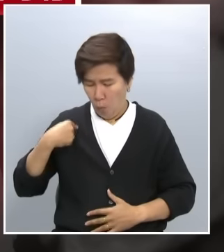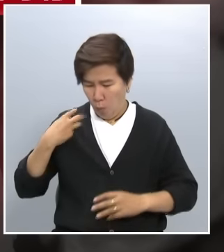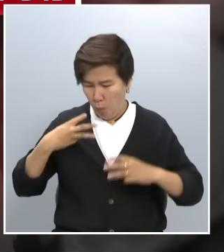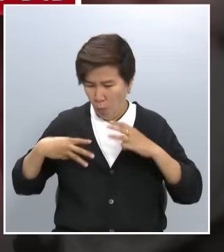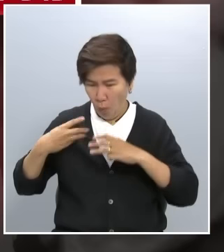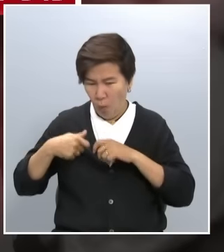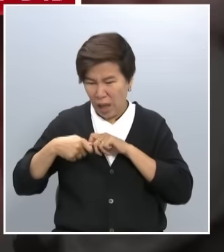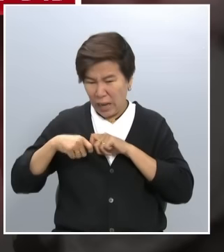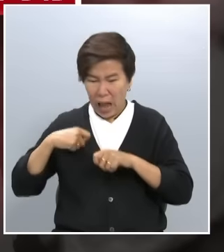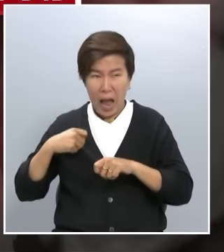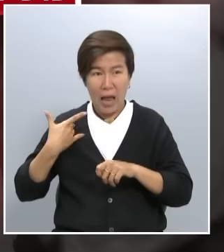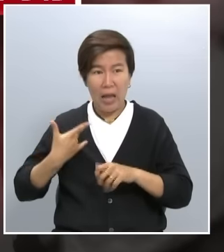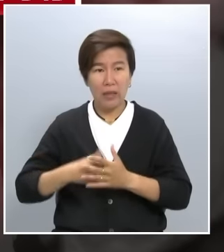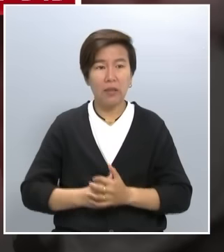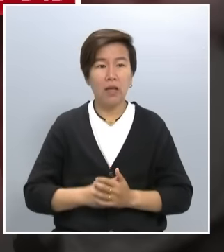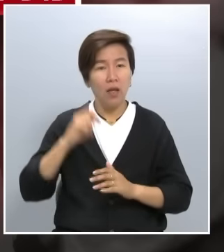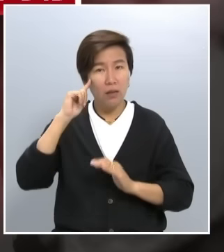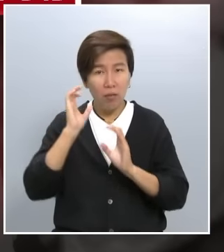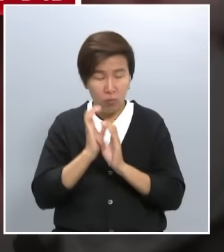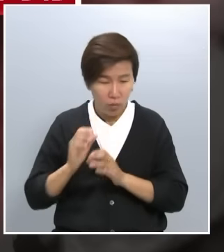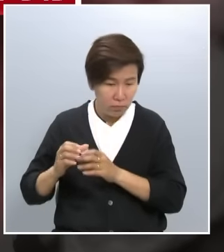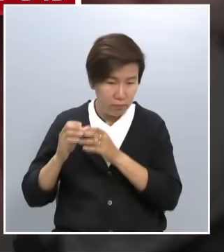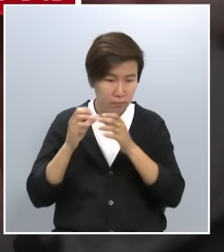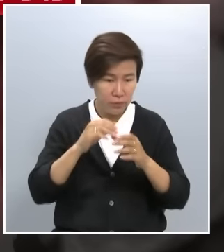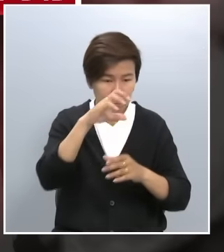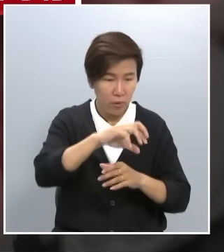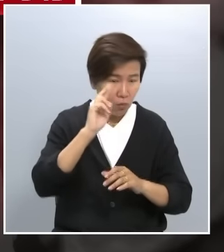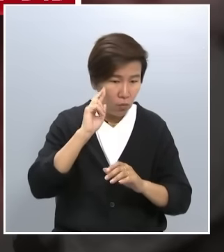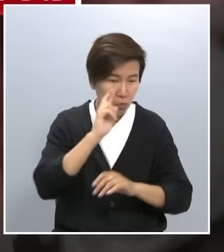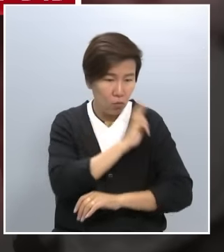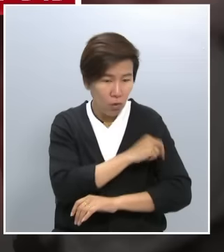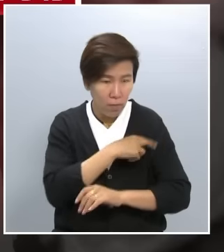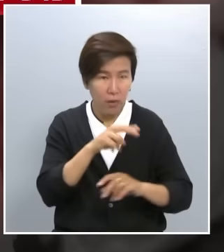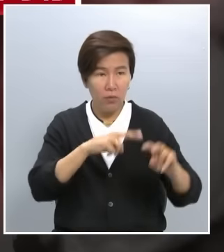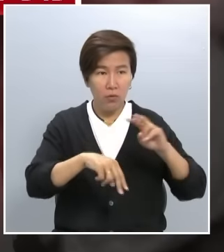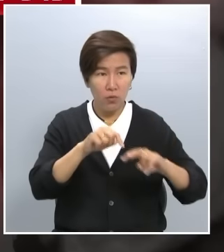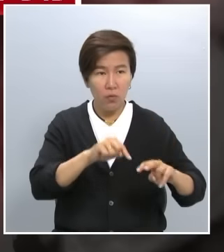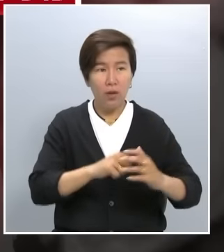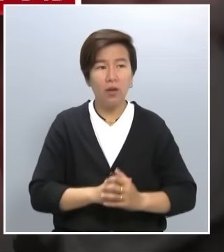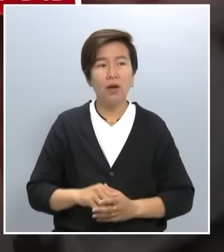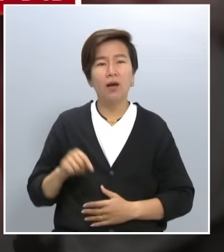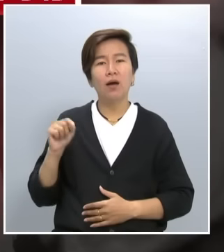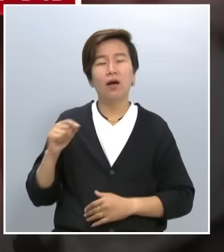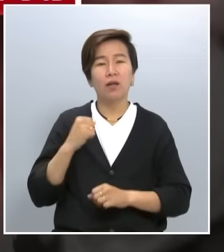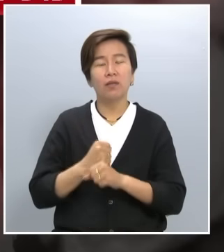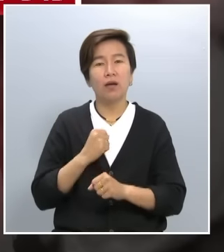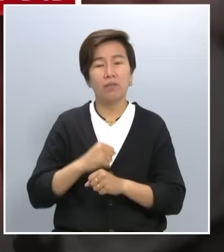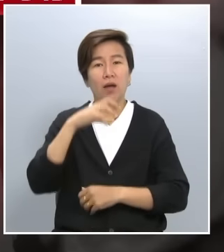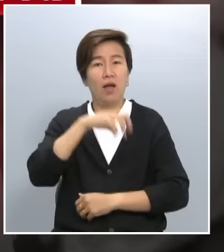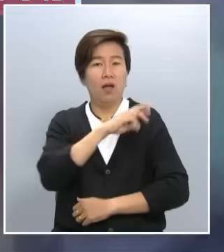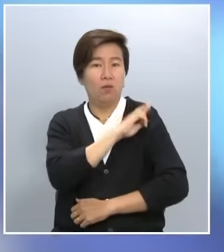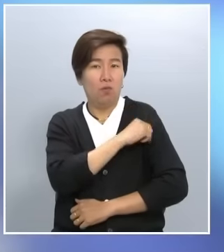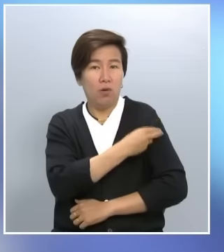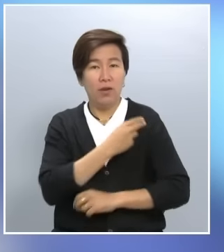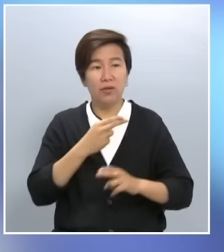ดเกิดเหตุแล้วก็ไปที่โรงพยาบาลพบว่าคนเจ็บทำงานเป็นผู้ช่วยพยาบาลที่ห้องกายภาพบำบัดของโรงพยาบาลพิบูลรัก